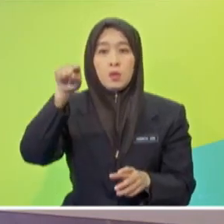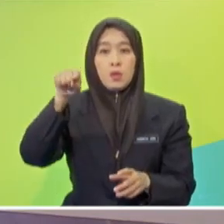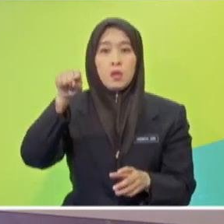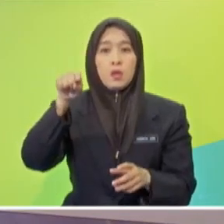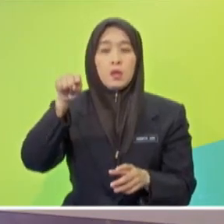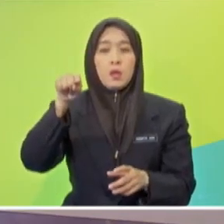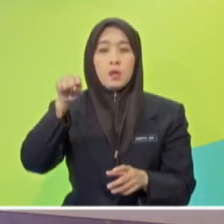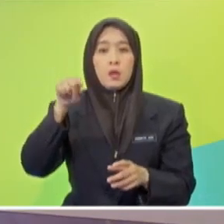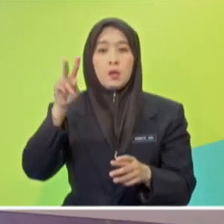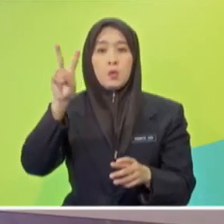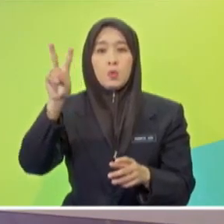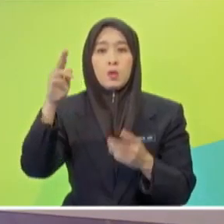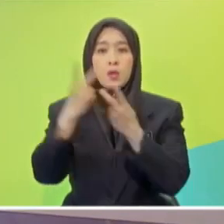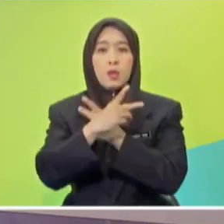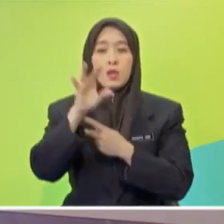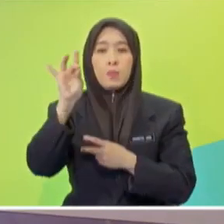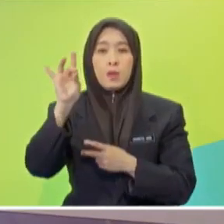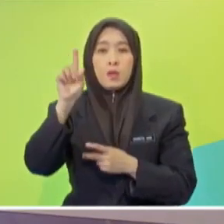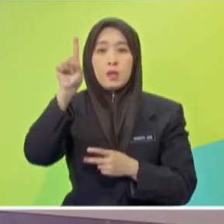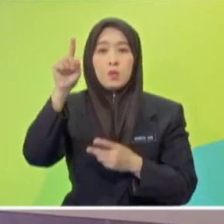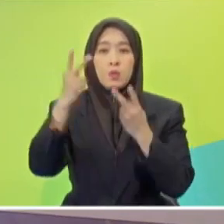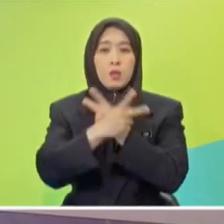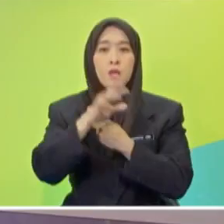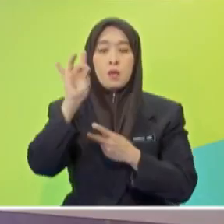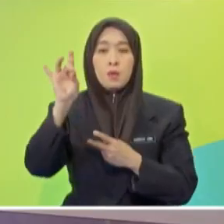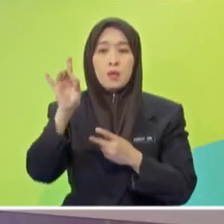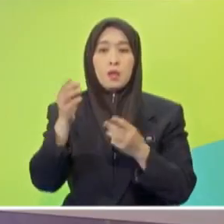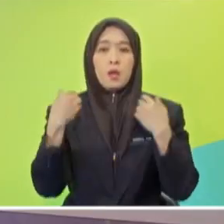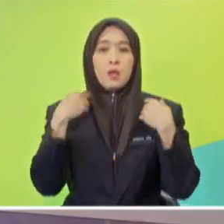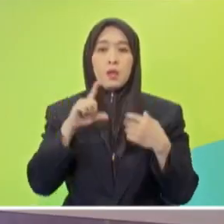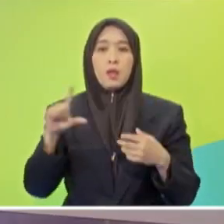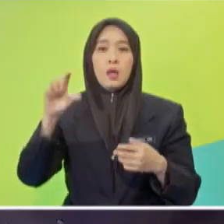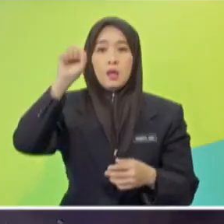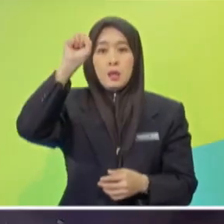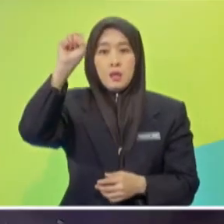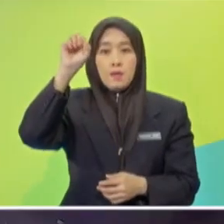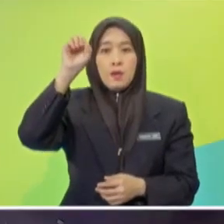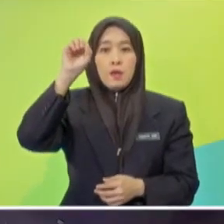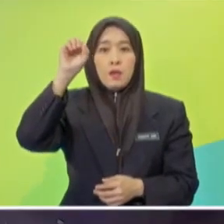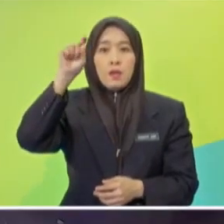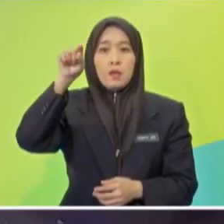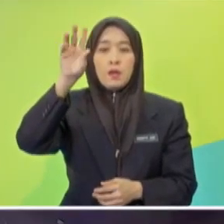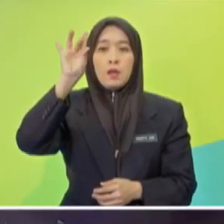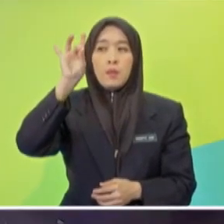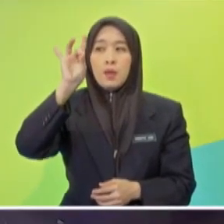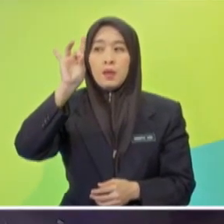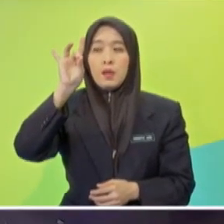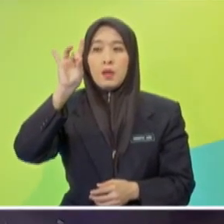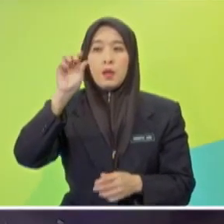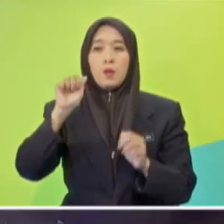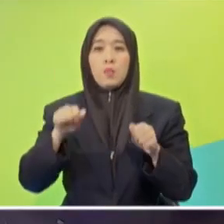dan satu jarak 8 adalah sifat 8 polisi tunjukkan kepada murid-murid di rumah kedudukan